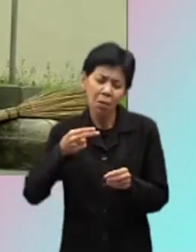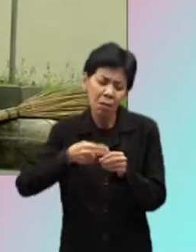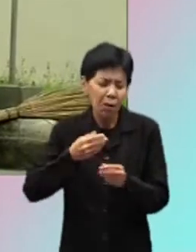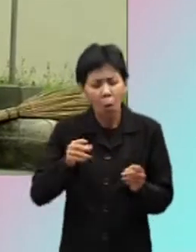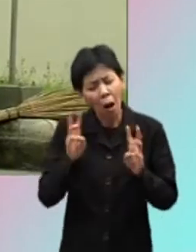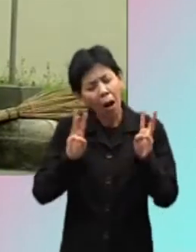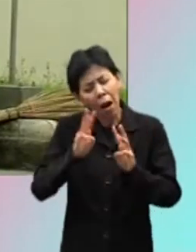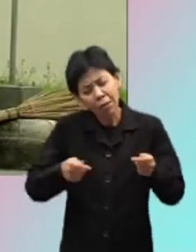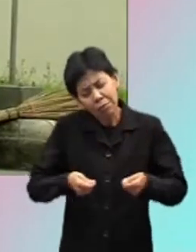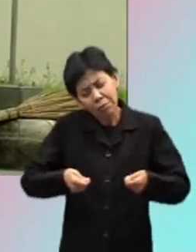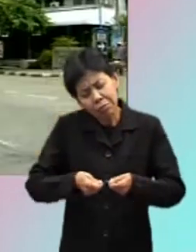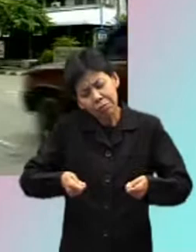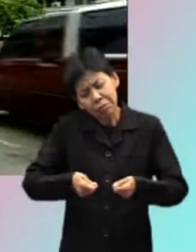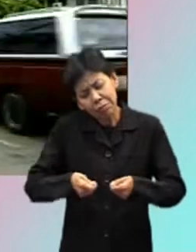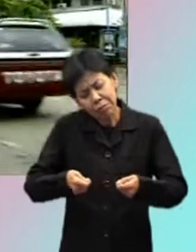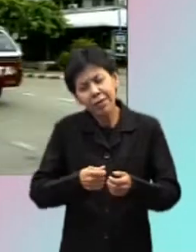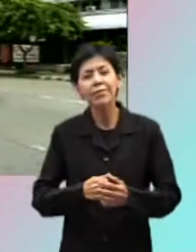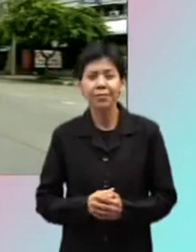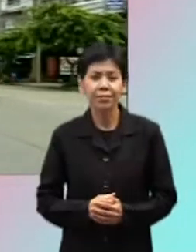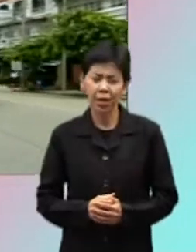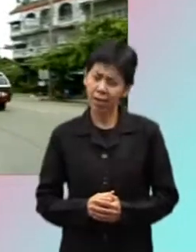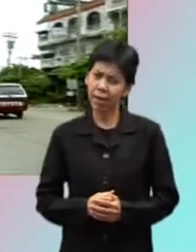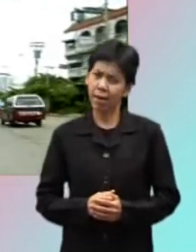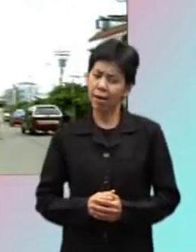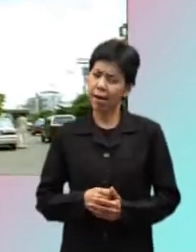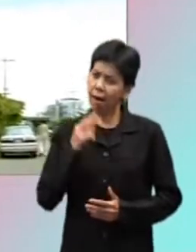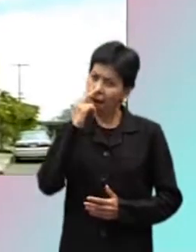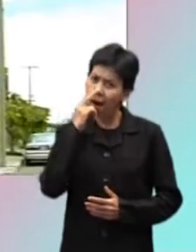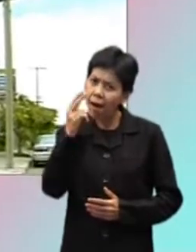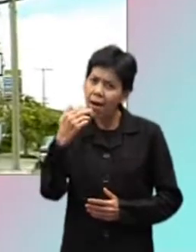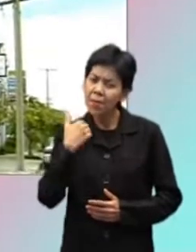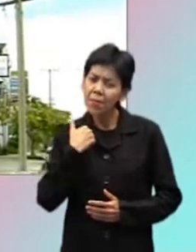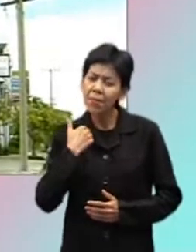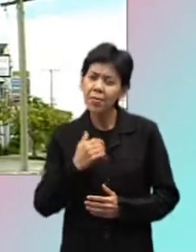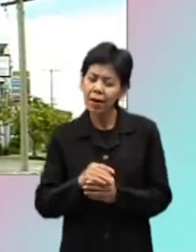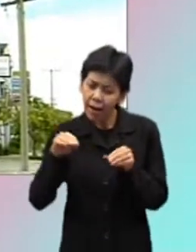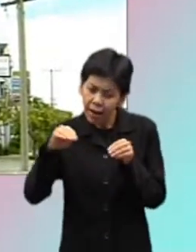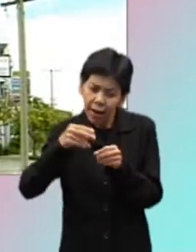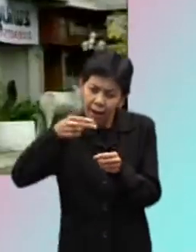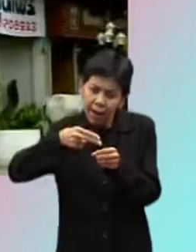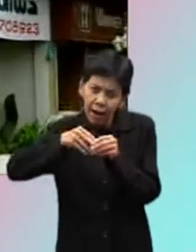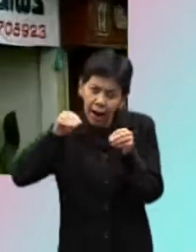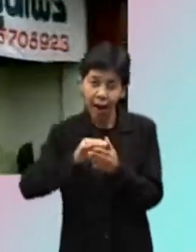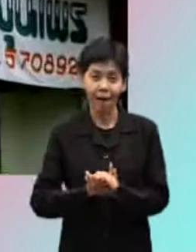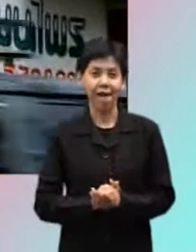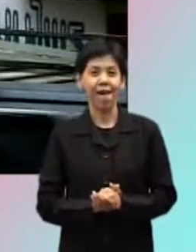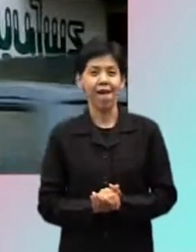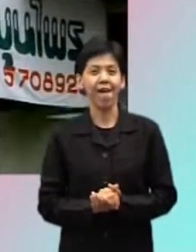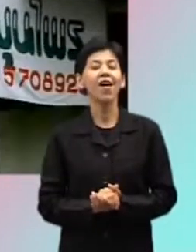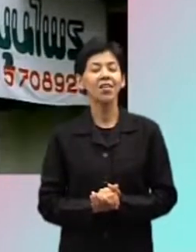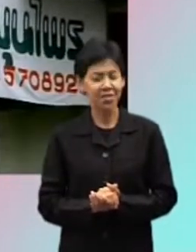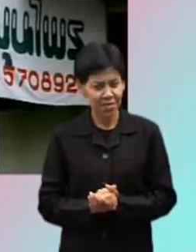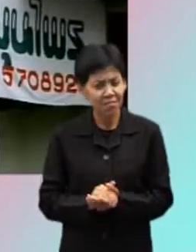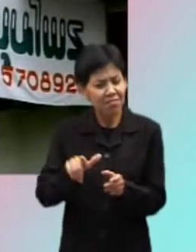ลยต้องมานั่งตัดหญ้าชั่วคราวเอ๊ะอะไรแวบๆอยู่ข้างปั๊มน้ำมันนี่เองอ้าวไอศ